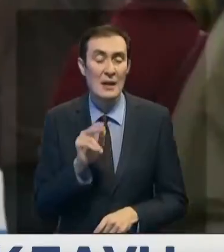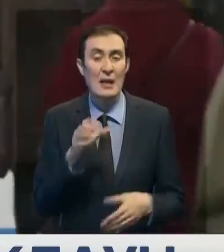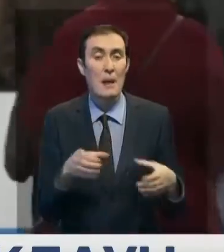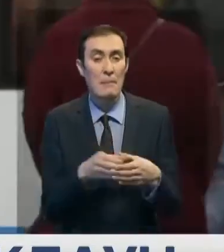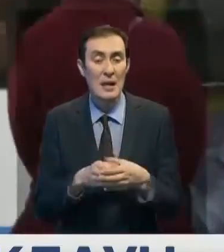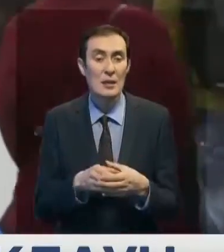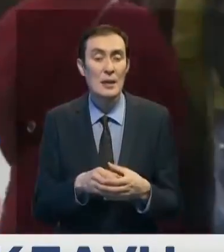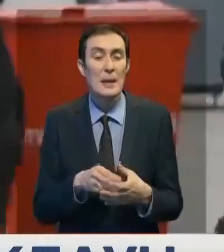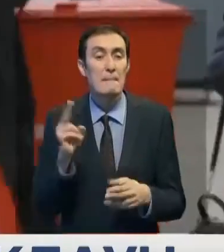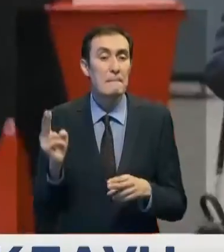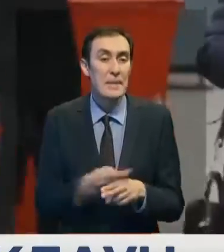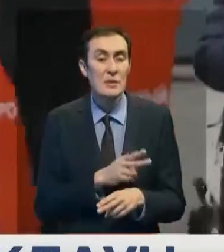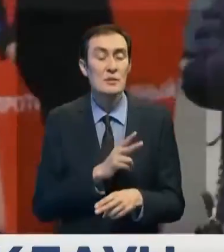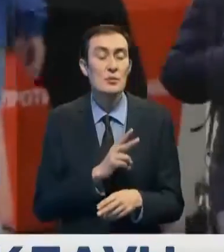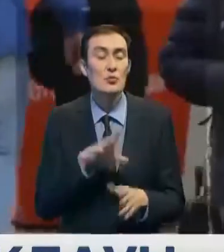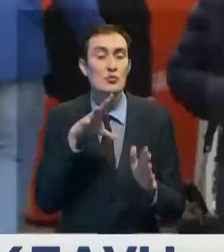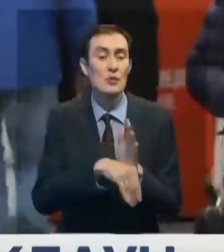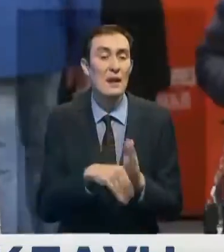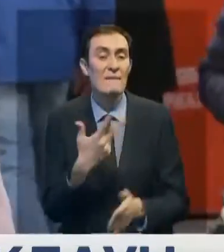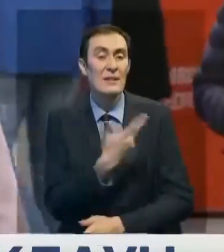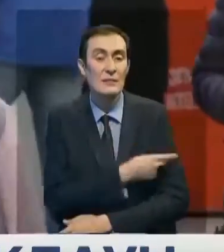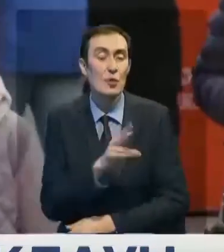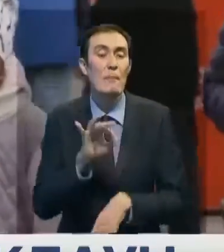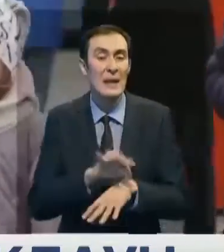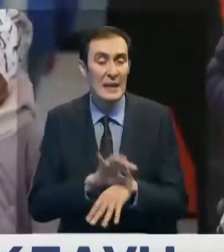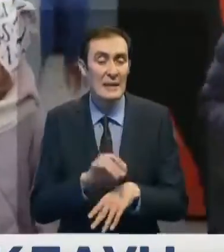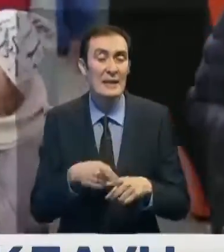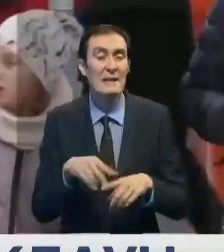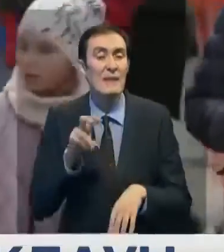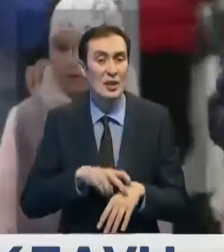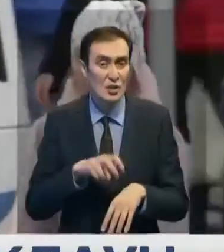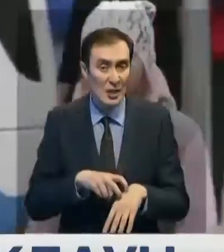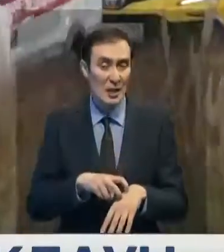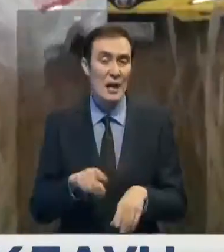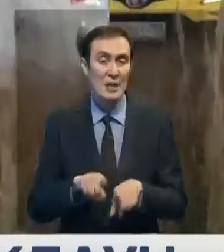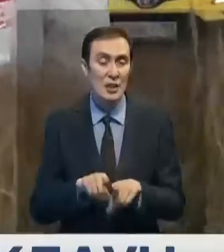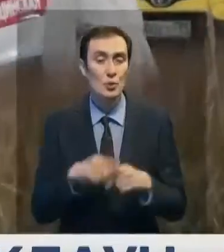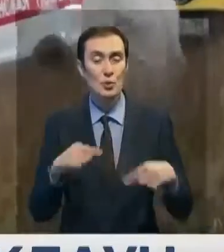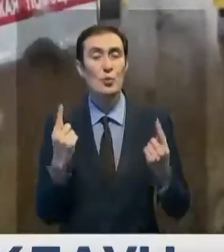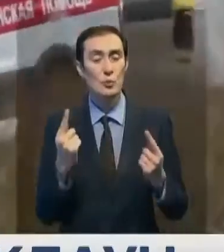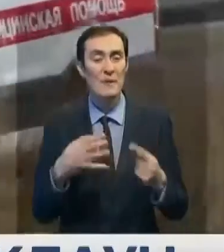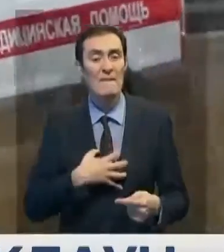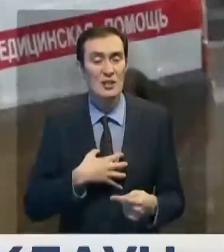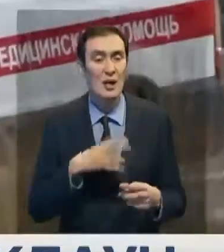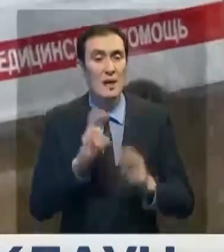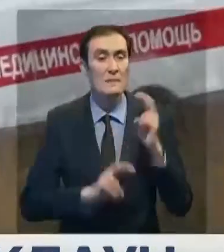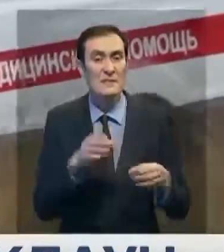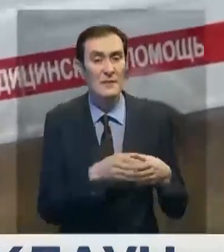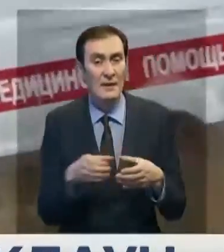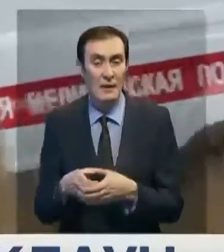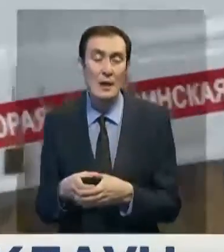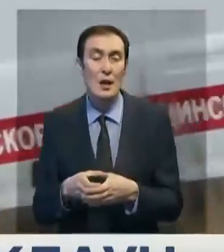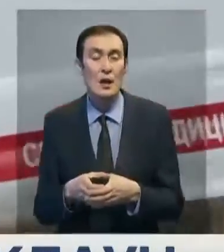сотрудников компании, без учета вакцинированных, переболевших, медиков и работников ряда стратегических